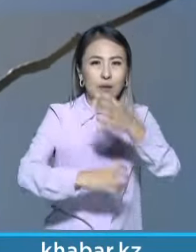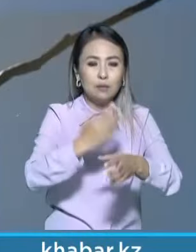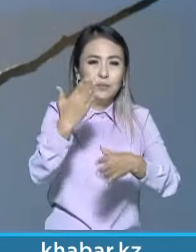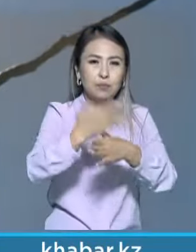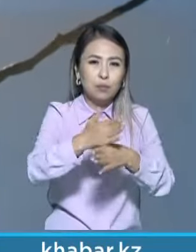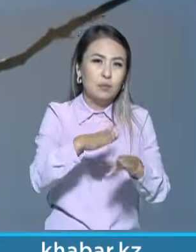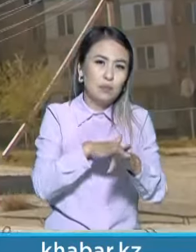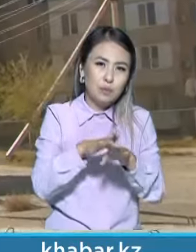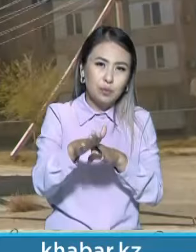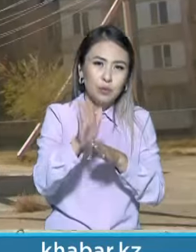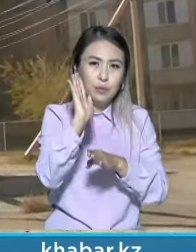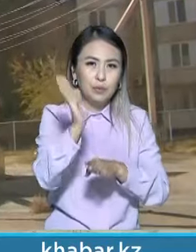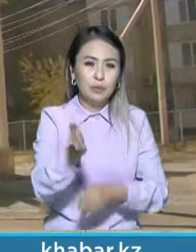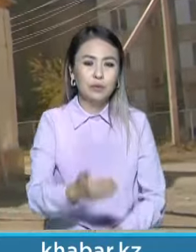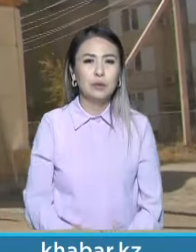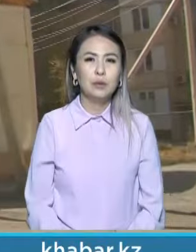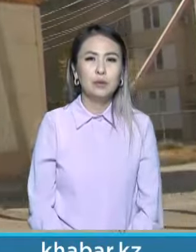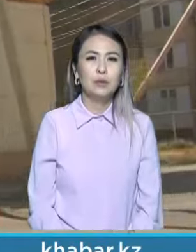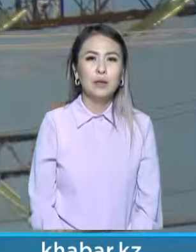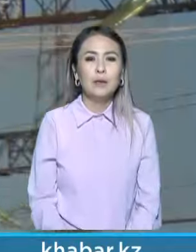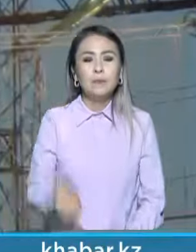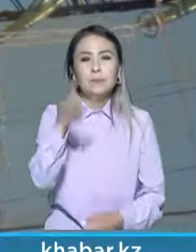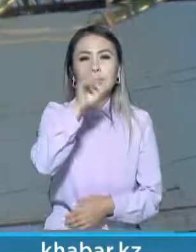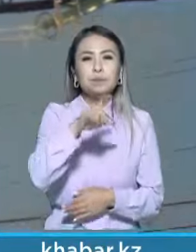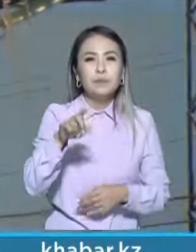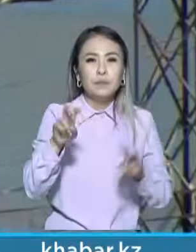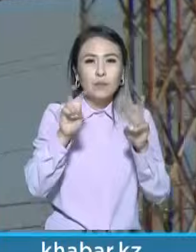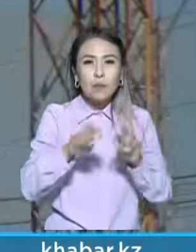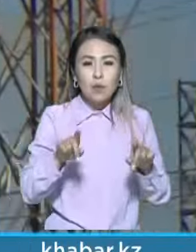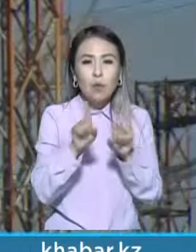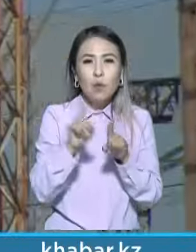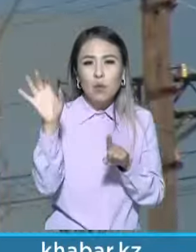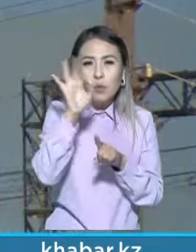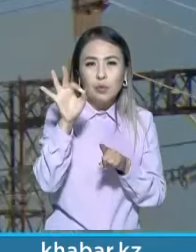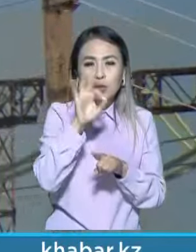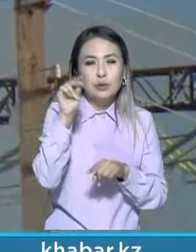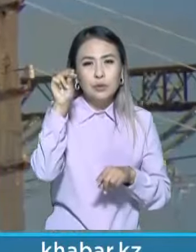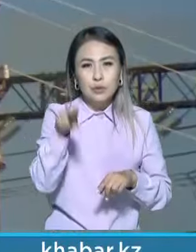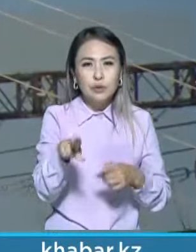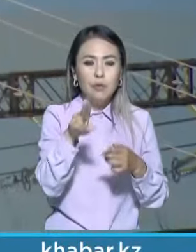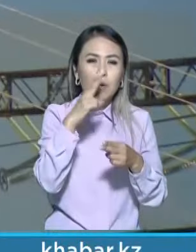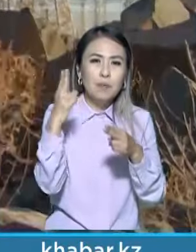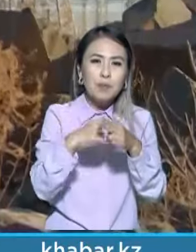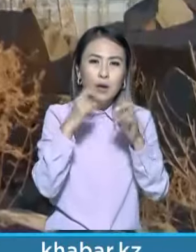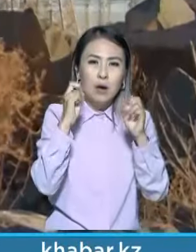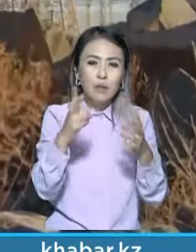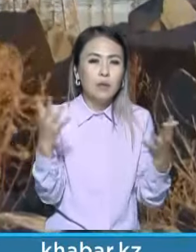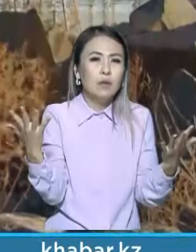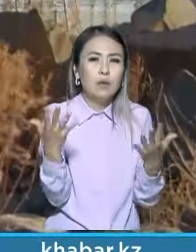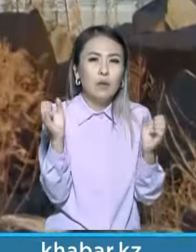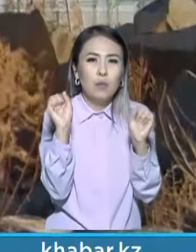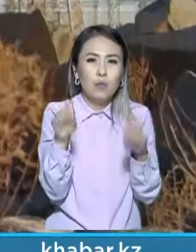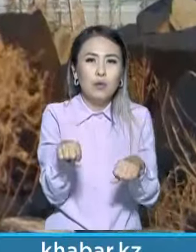көмегіне толық арқа сүйей алады. Сарапшы атом электр станциясының табиғи апат кезіндегі қауіпсіздікті қаншалықты